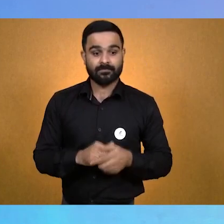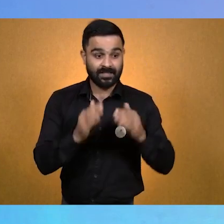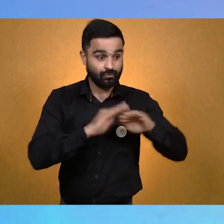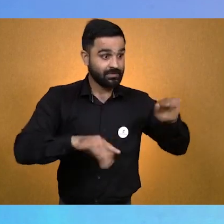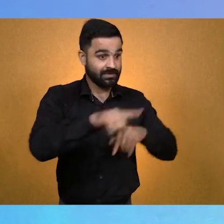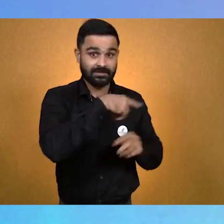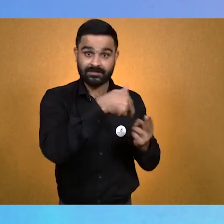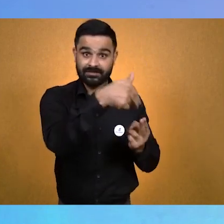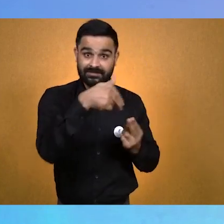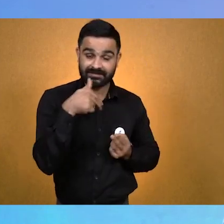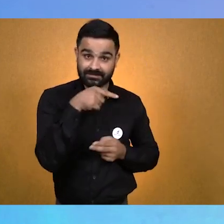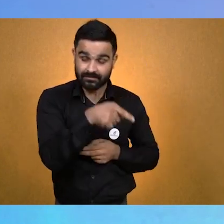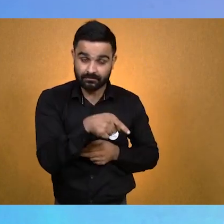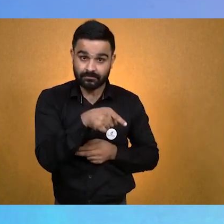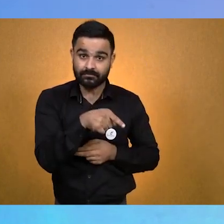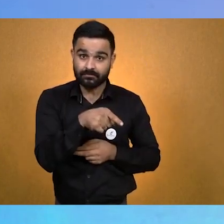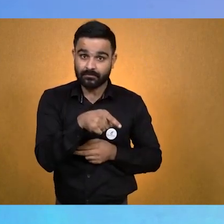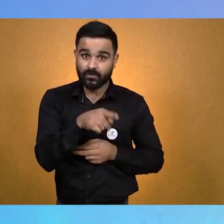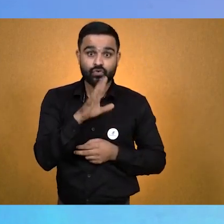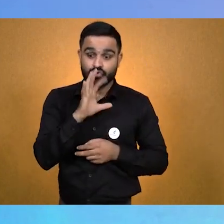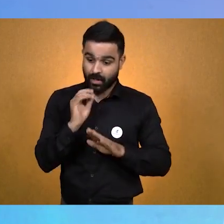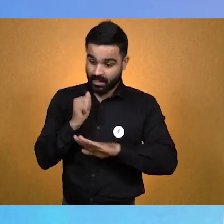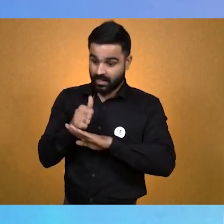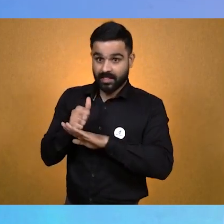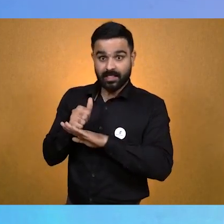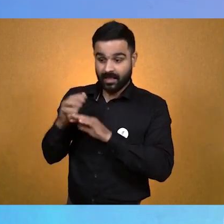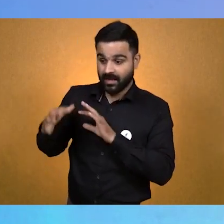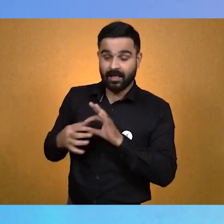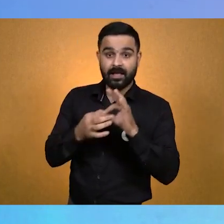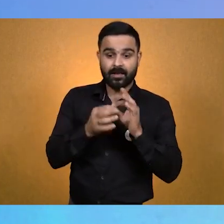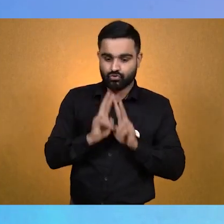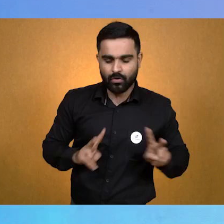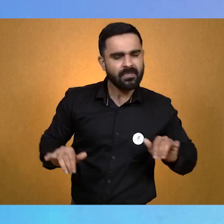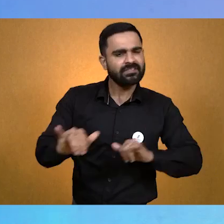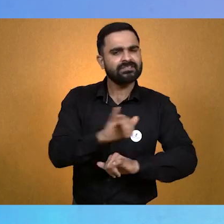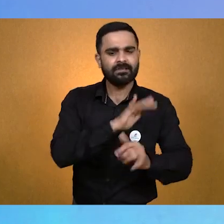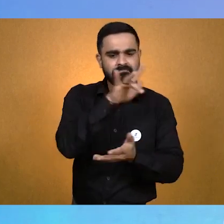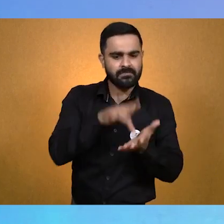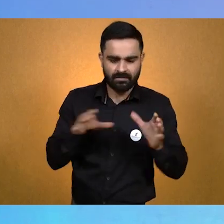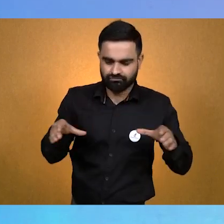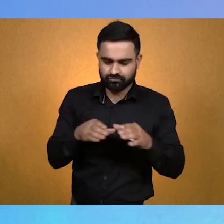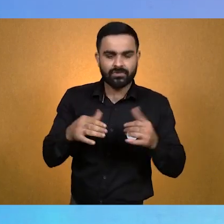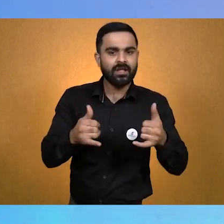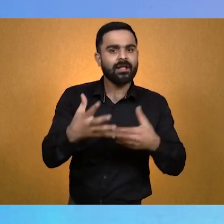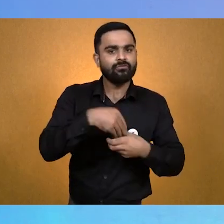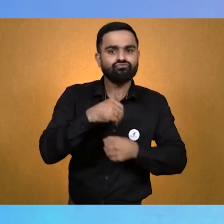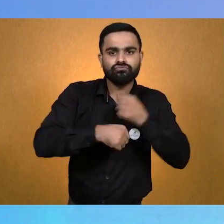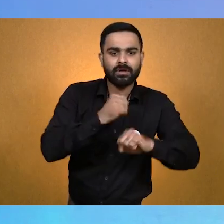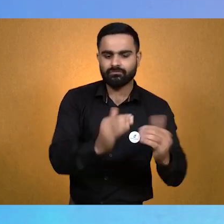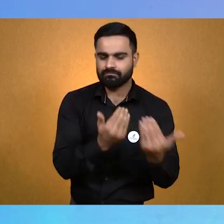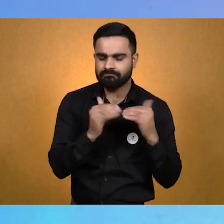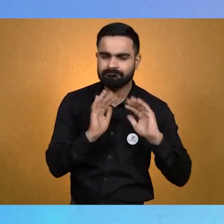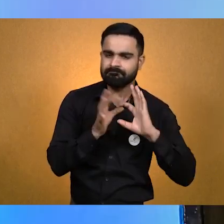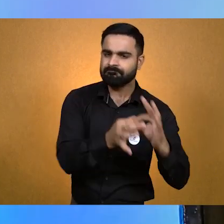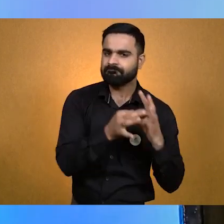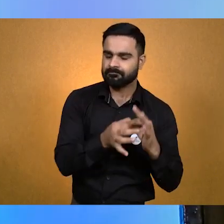बच्चों ने जो बात बोली और जो फैक्ट एस्टैब्लिश किया कि चीज़ें नॉर्मलाइज होनी चाहिए, एक प्लेटफॉर्म पे सभी खेलने चाहिए और सभी एक दूसरे के साथ इंटरेक्ट